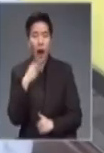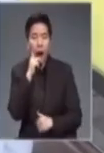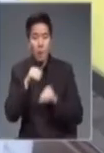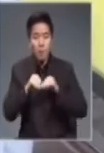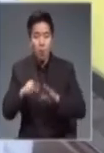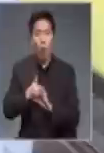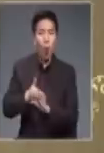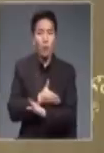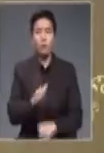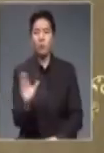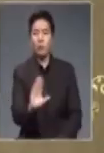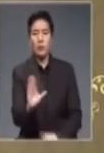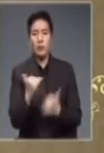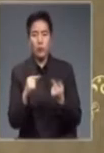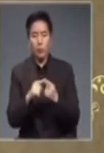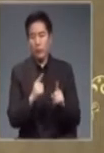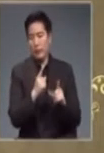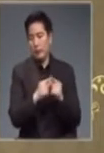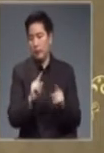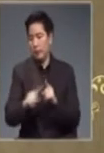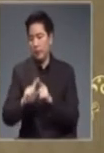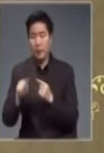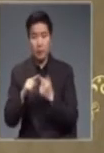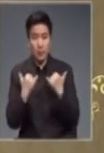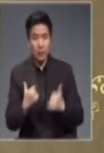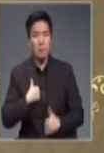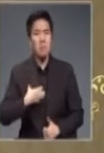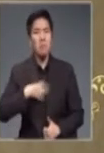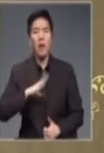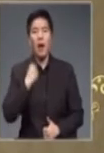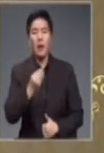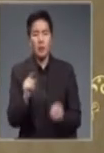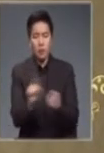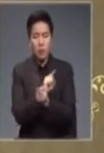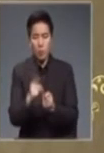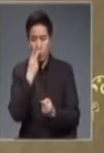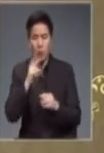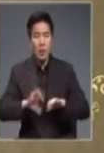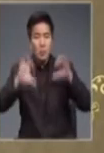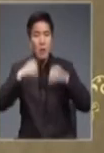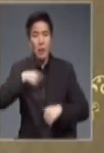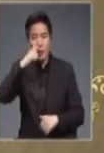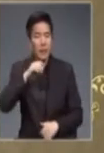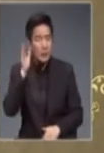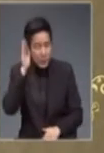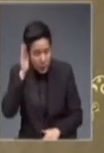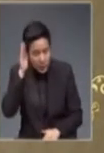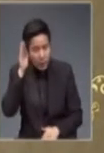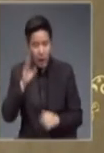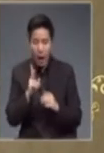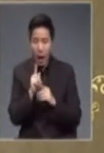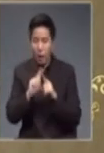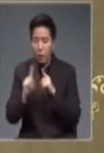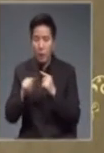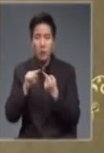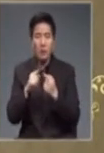ามีจำนวนวัวที่หนาแน่นจนได้รับผลกระทบจากมูลวัวเป็นจำนวนมาก ได้สอนหลักเศรษฐศาสตร์การบริหารจัดการเบื้องต้น